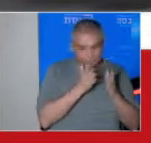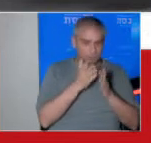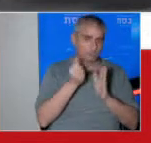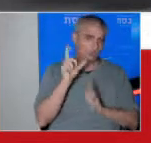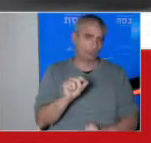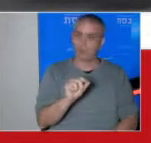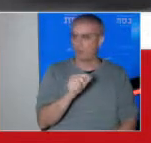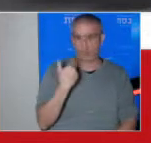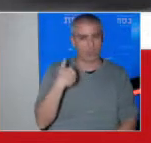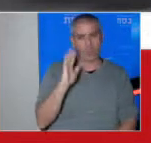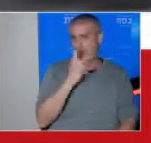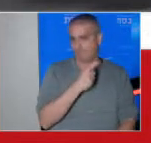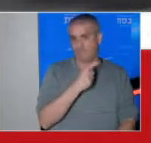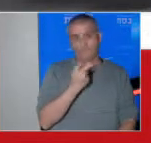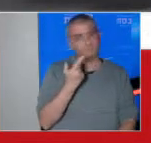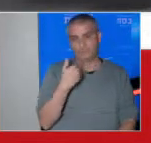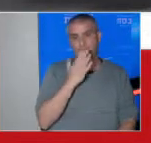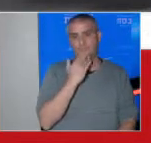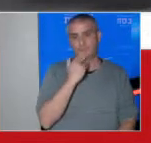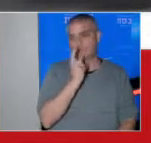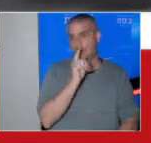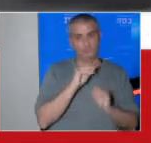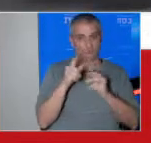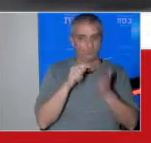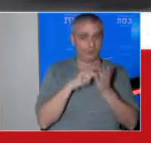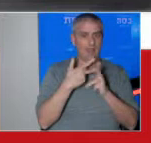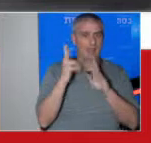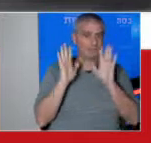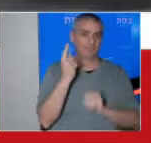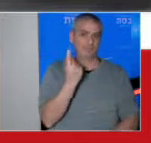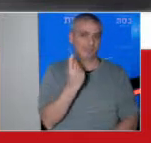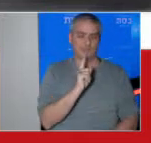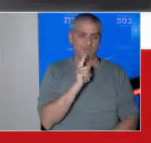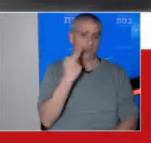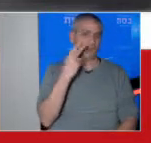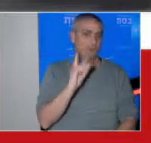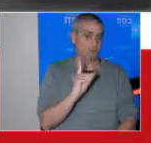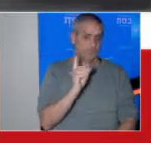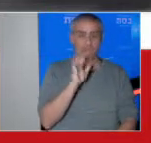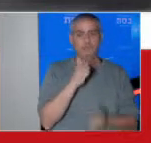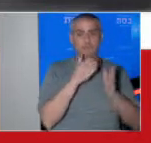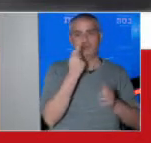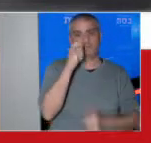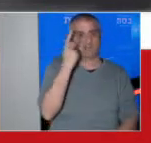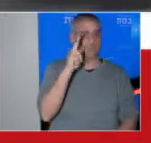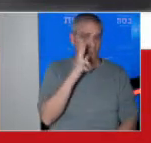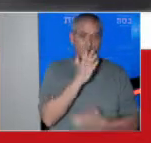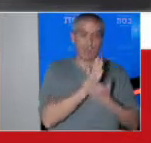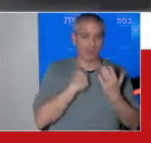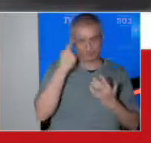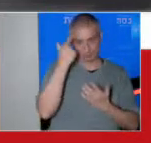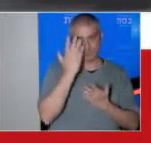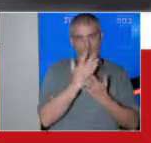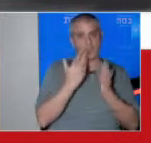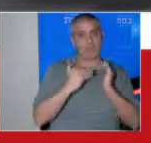גדול מאוד שלדעתי בכל מקרה רוב הישראלים לא משתמשים בו, כי זה רק לטלוויזיה אחת ולא ב-HD, נכון. ויש מסלולים יקרים יותר, חלקם אנחנו יודעים